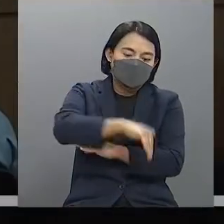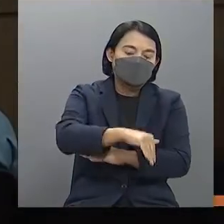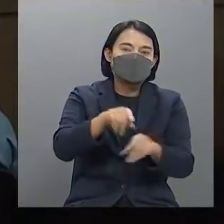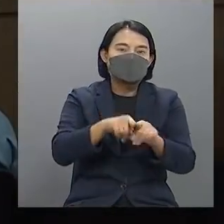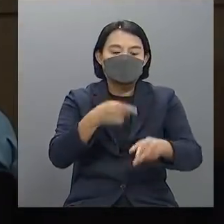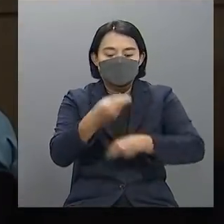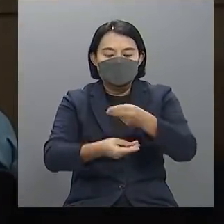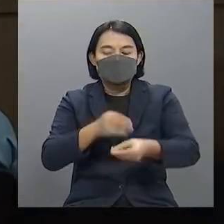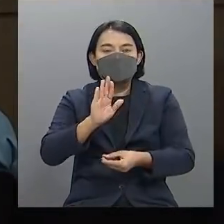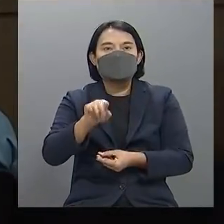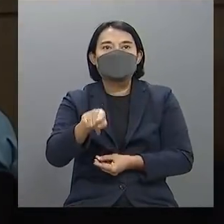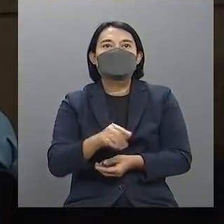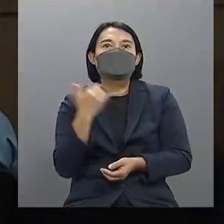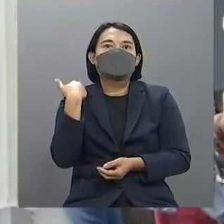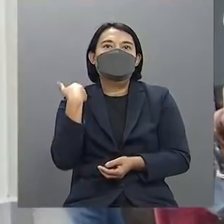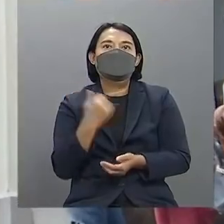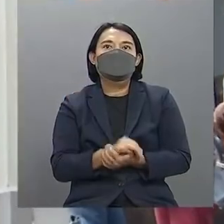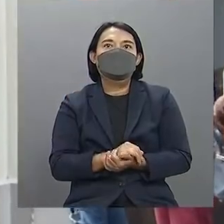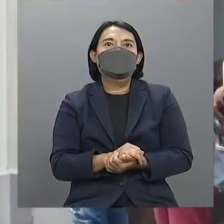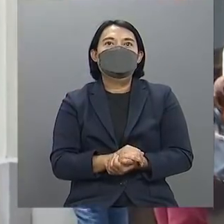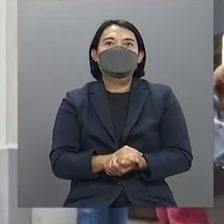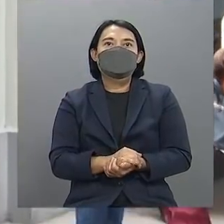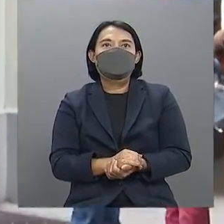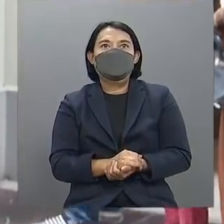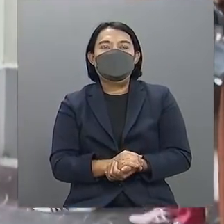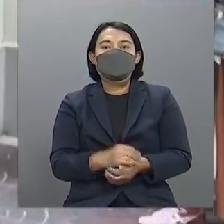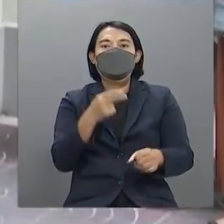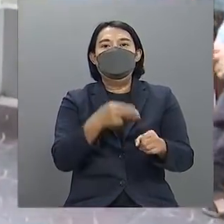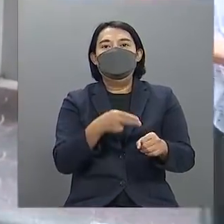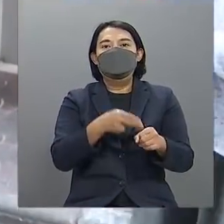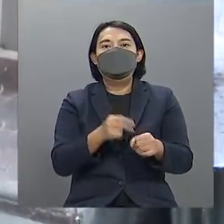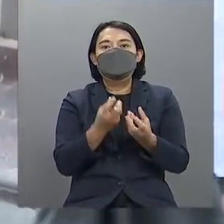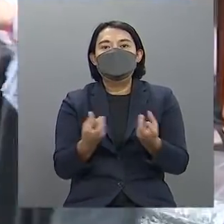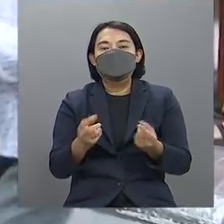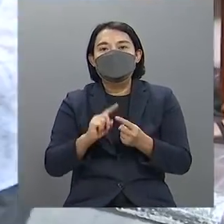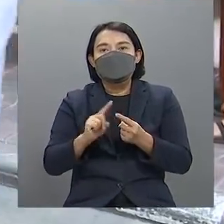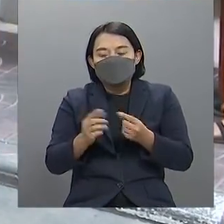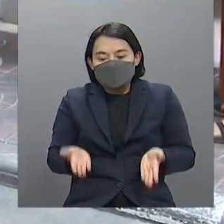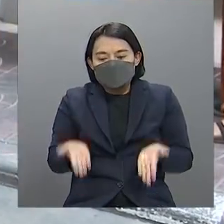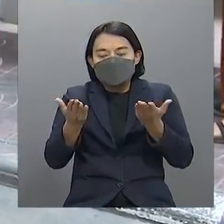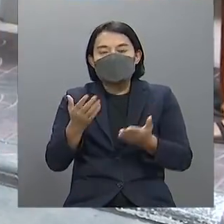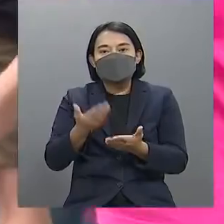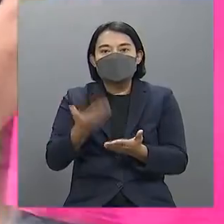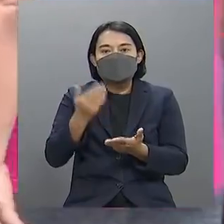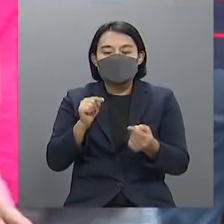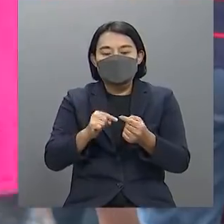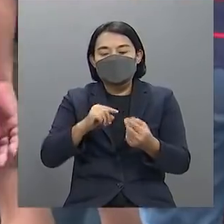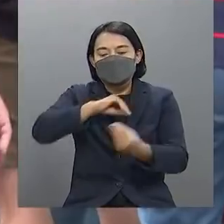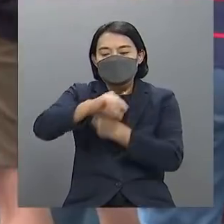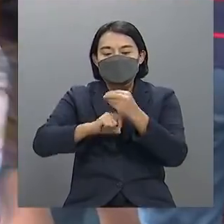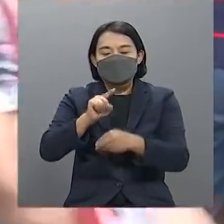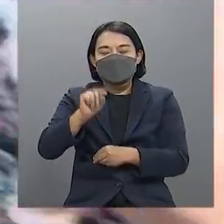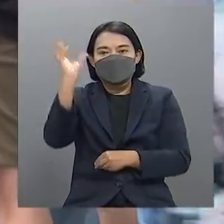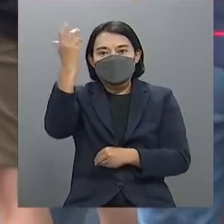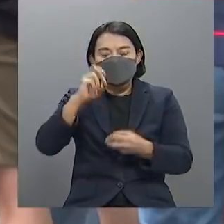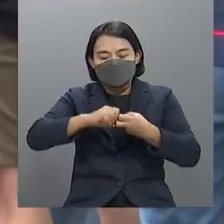ทุนซึ่งราคาน้ำมันสินค้าโภคภัณฑ์ที่ปรับตัวขึ้นมาเนี่ยกำลังทำให้เศรษฐกิจทั่วโลกหดตัวค่ะมาเผชิญกับการเร่งขึ้น